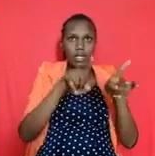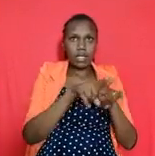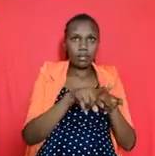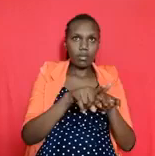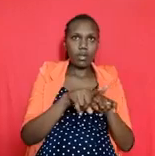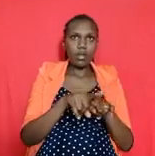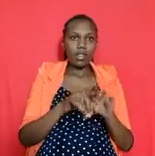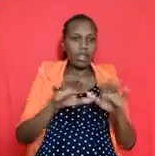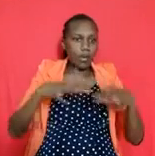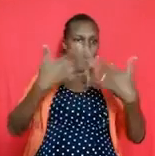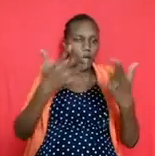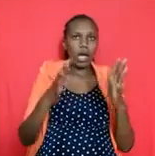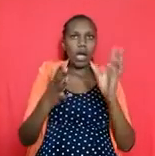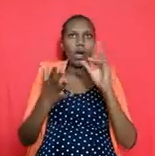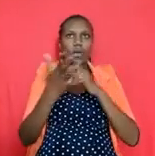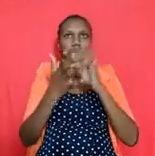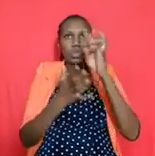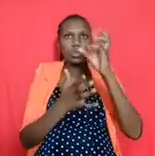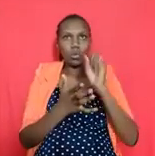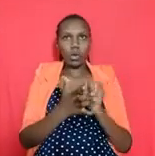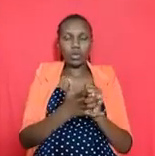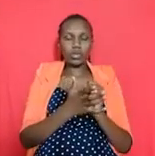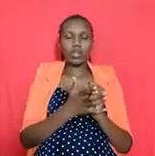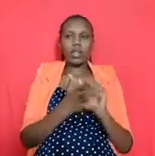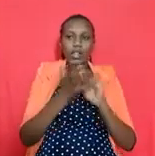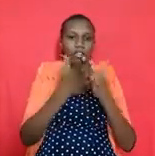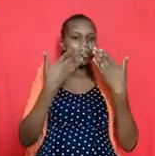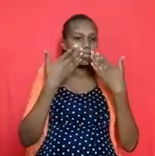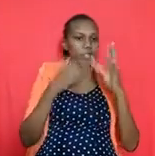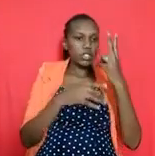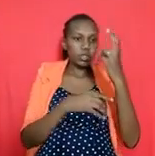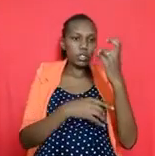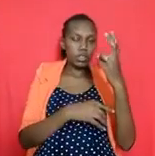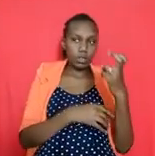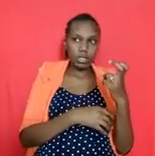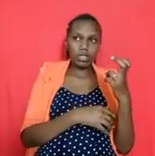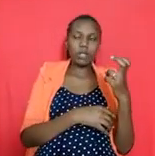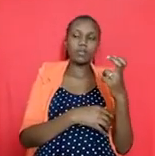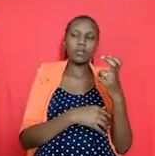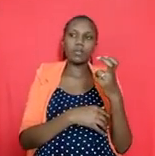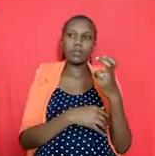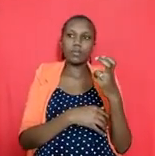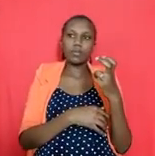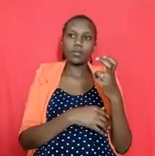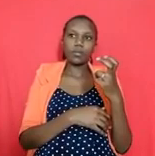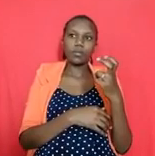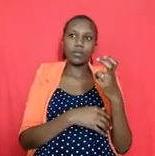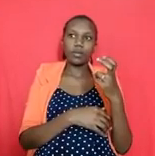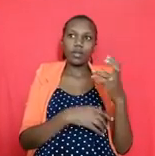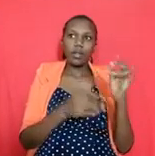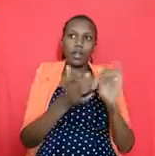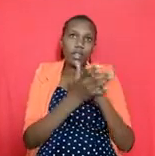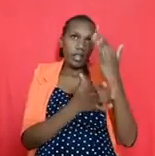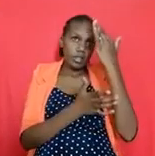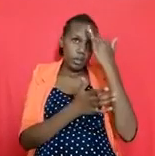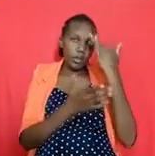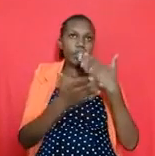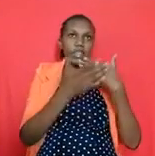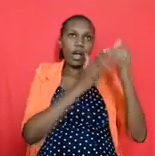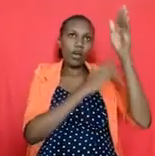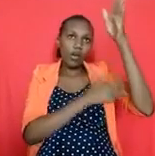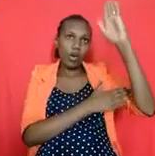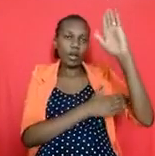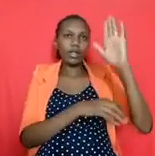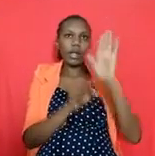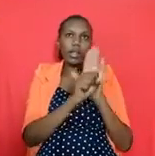utari uria kuratarie mwako ucio turathi turarikirie wa 2020 na ketwambe tucokerie ngai